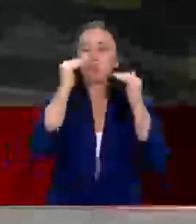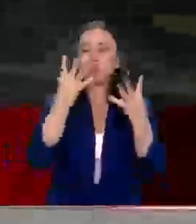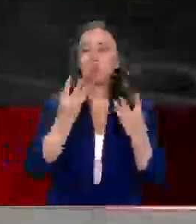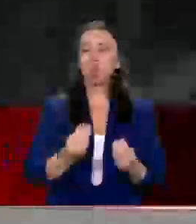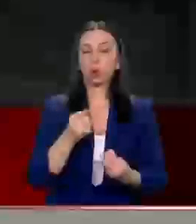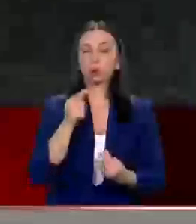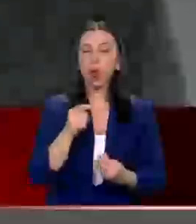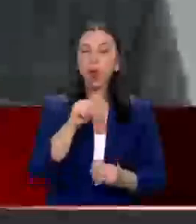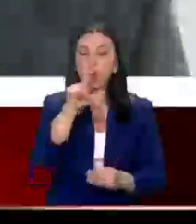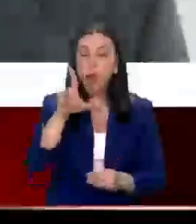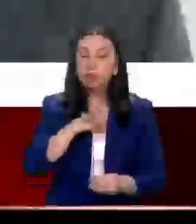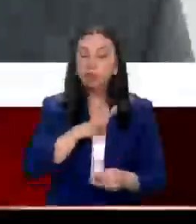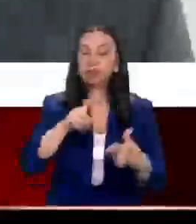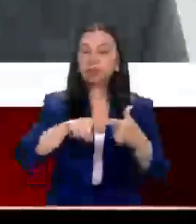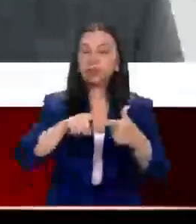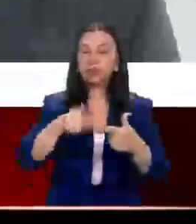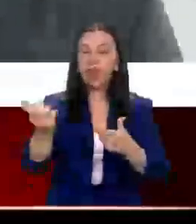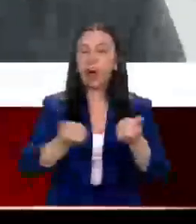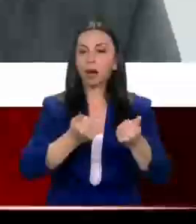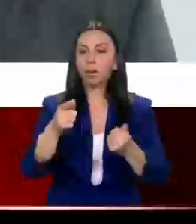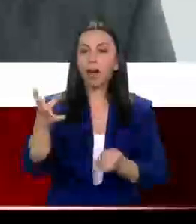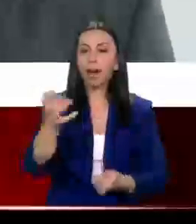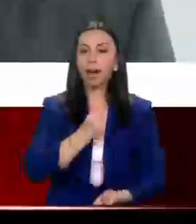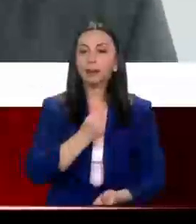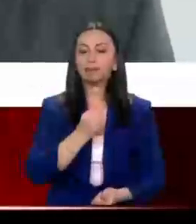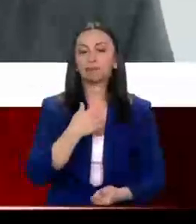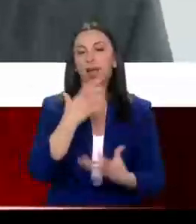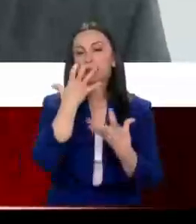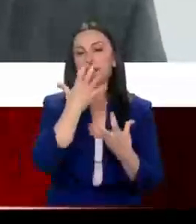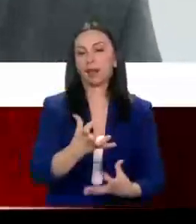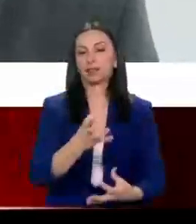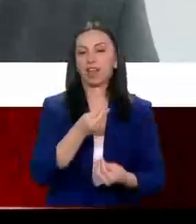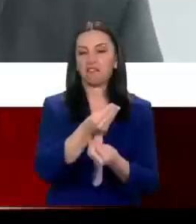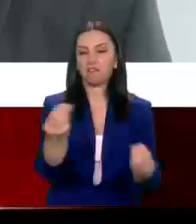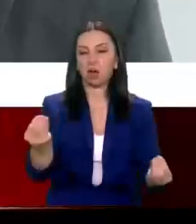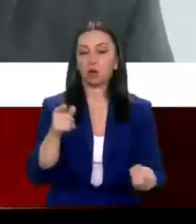olacak. İhtiyacı varsa ikinci el otomobilde alım tavsiyesinde bulunuyoruz tüketicilere.